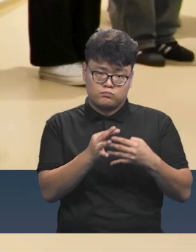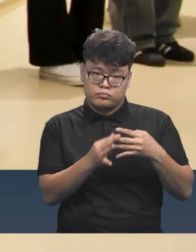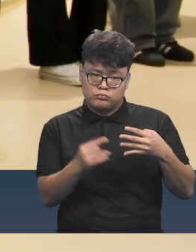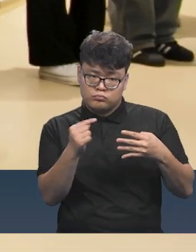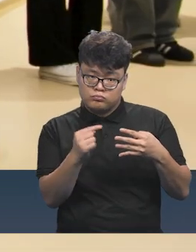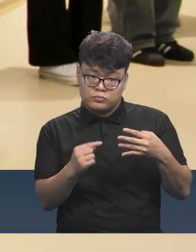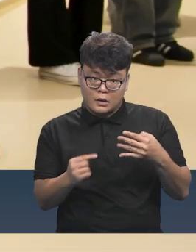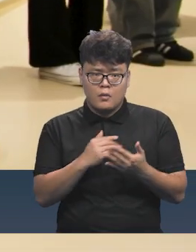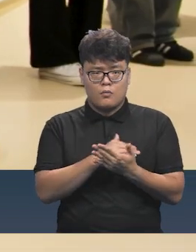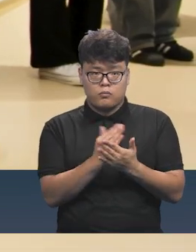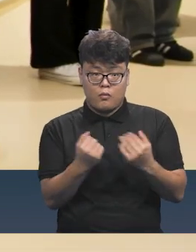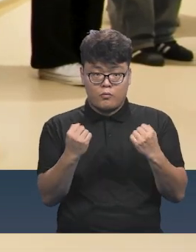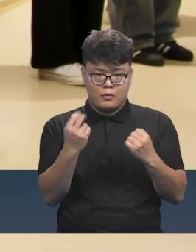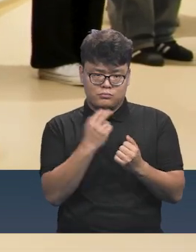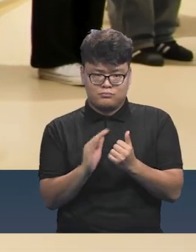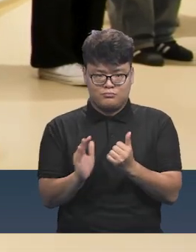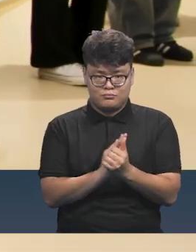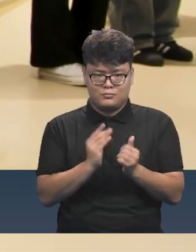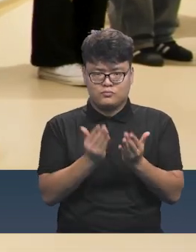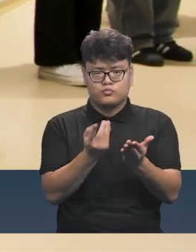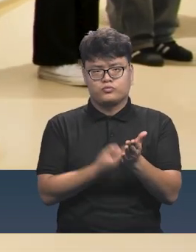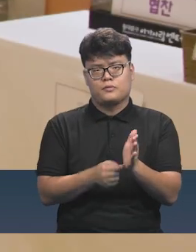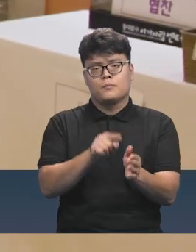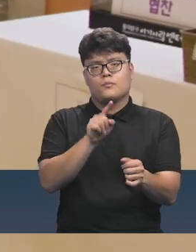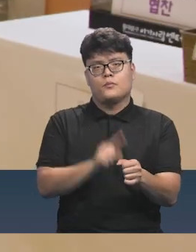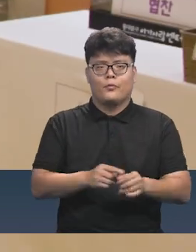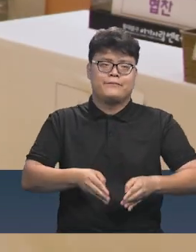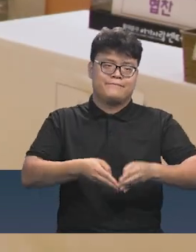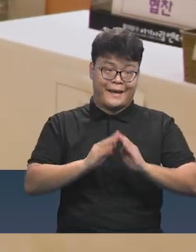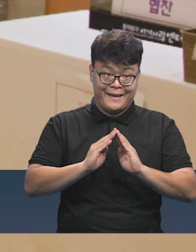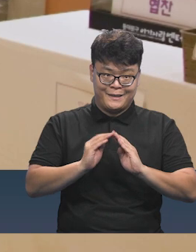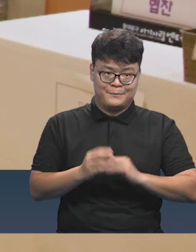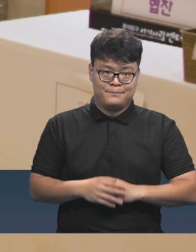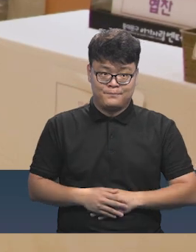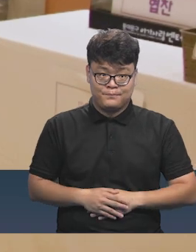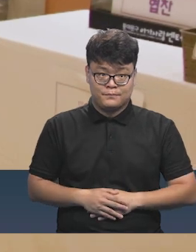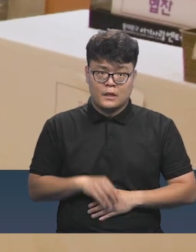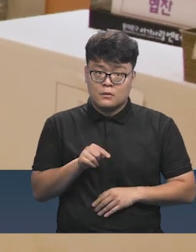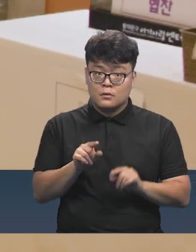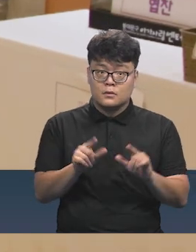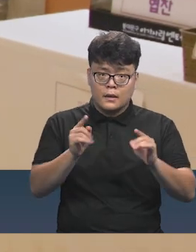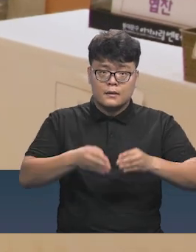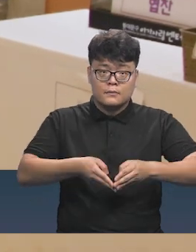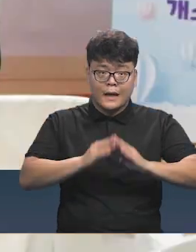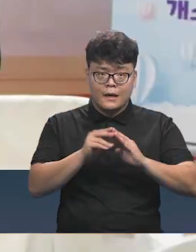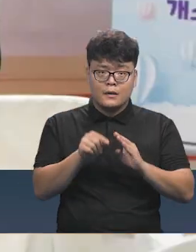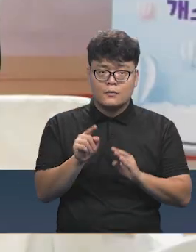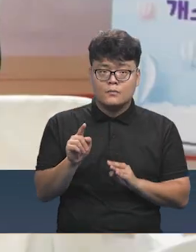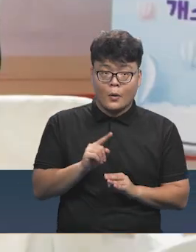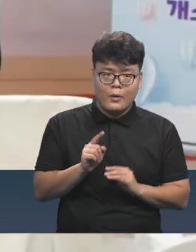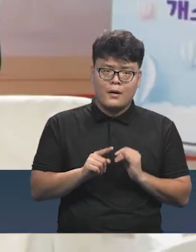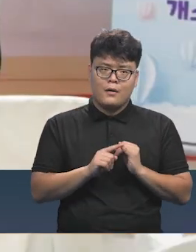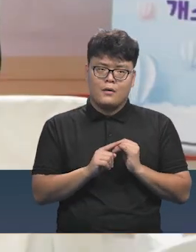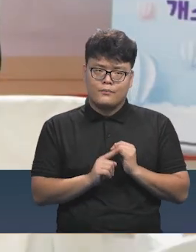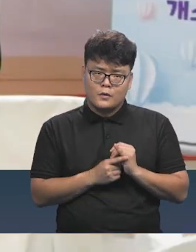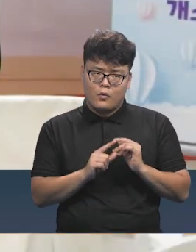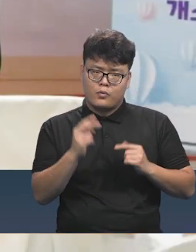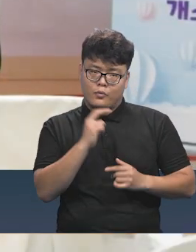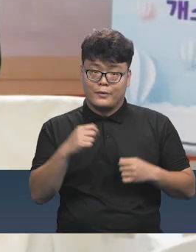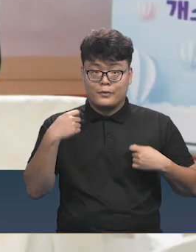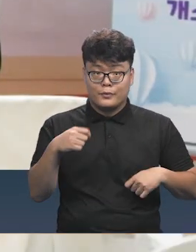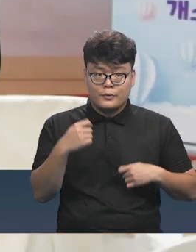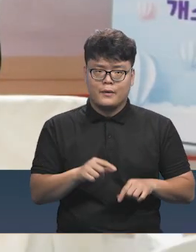출산 후 양육까지 체계적이고 다양한 건강 관리 서비스를 제공하기 위해 설립됐습니다 이날